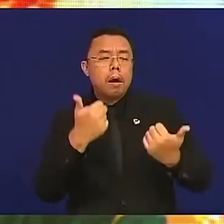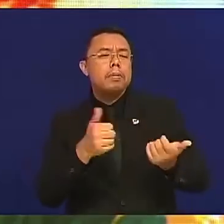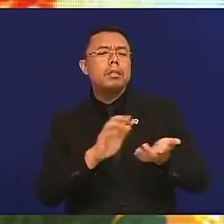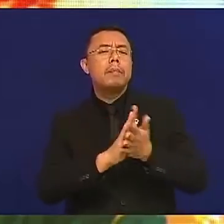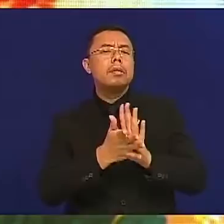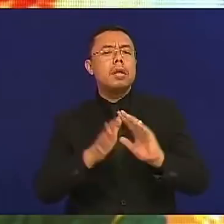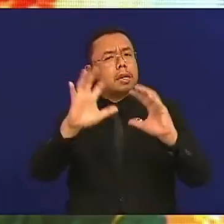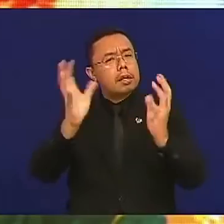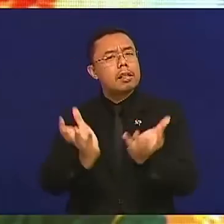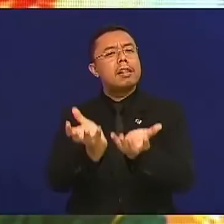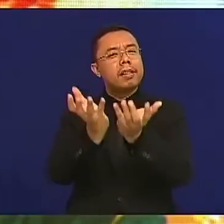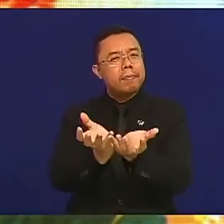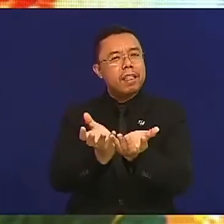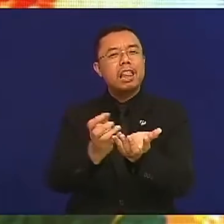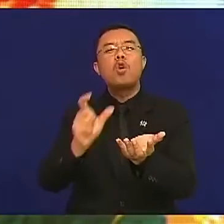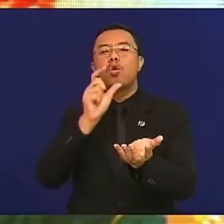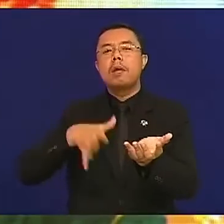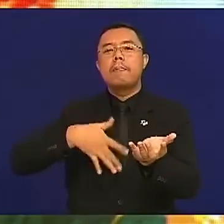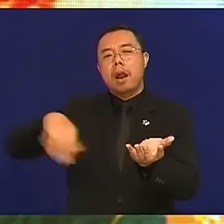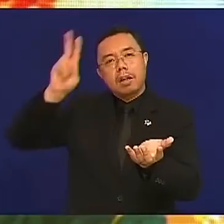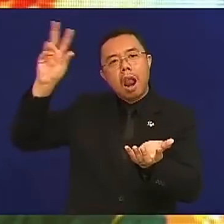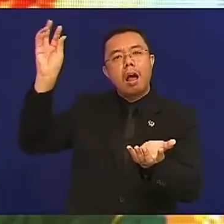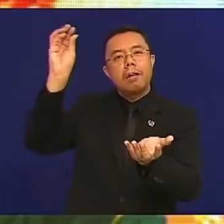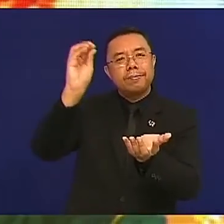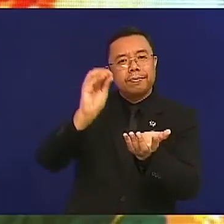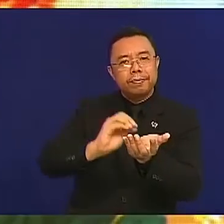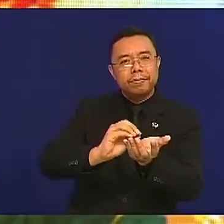menjadi wadah perasaan Allah.